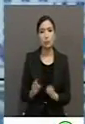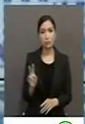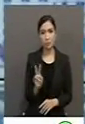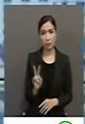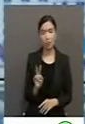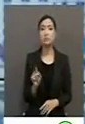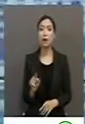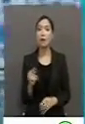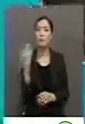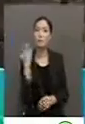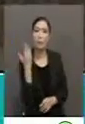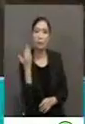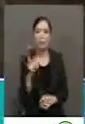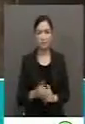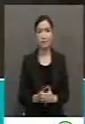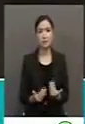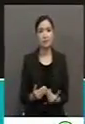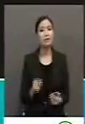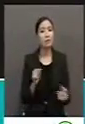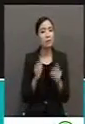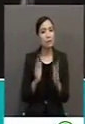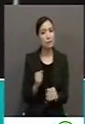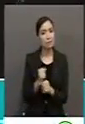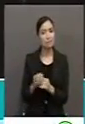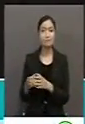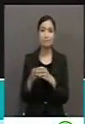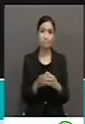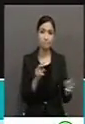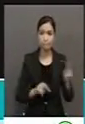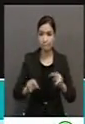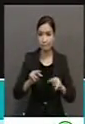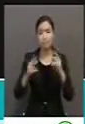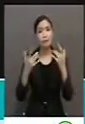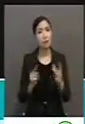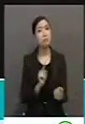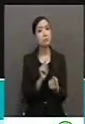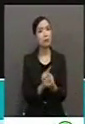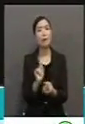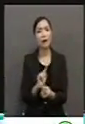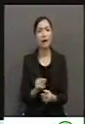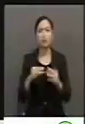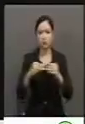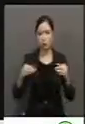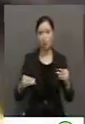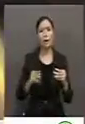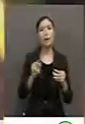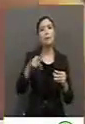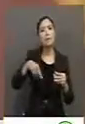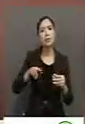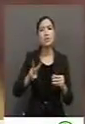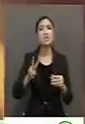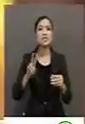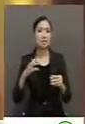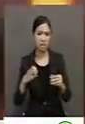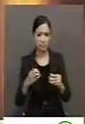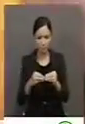ายเหตุการณ์ที่เพิ่งจะเกิดขึ้นเมื่อวานนี้เนี่ยนะคะเบื้องต้นเจ้าหน้าที่ลงพื้นที่ไปตรวจสอบค่ะพบเพียงเศษท่อ PVC แตกแ